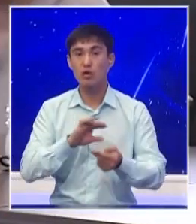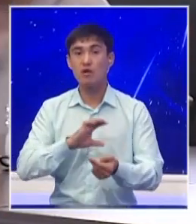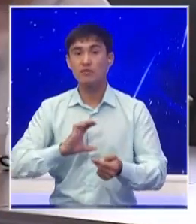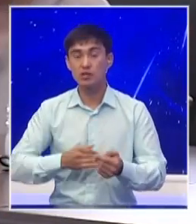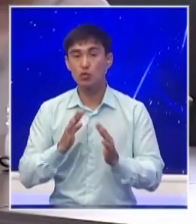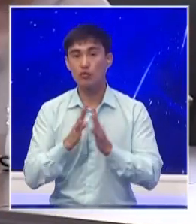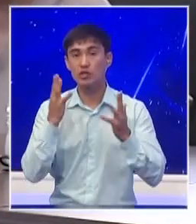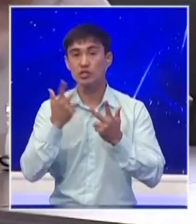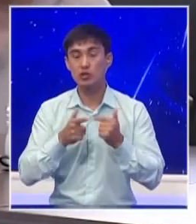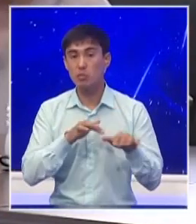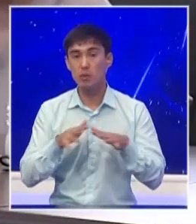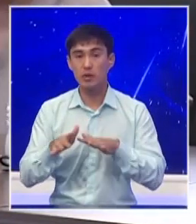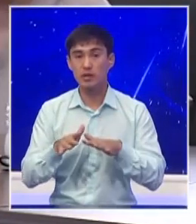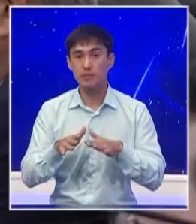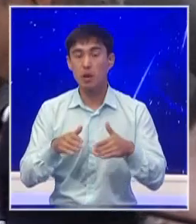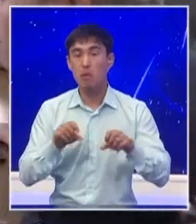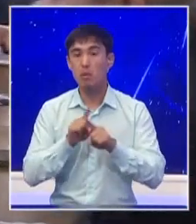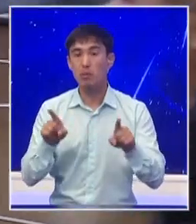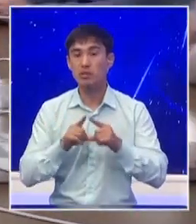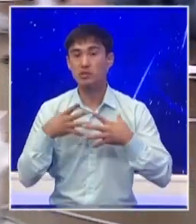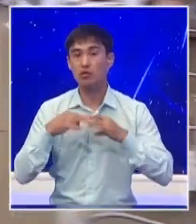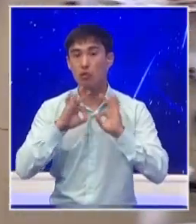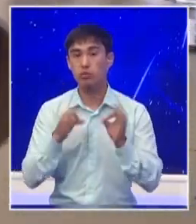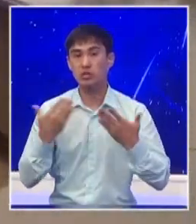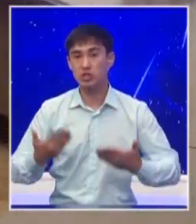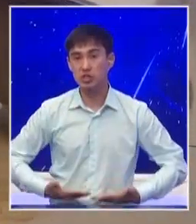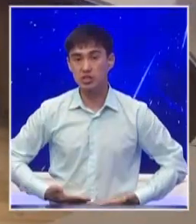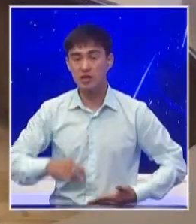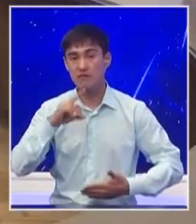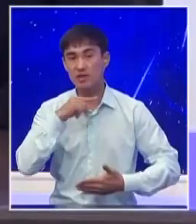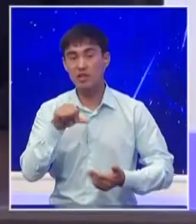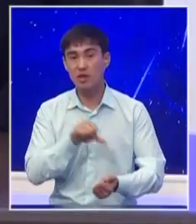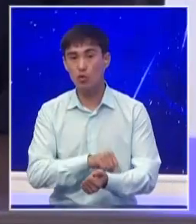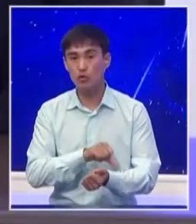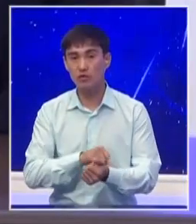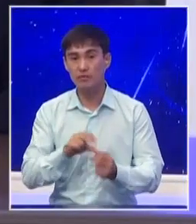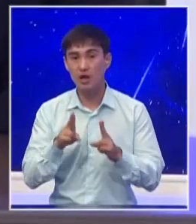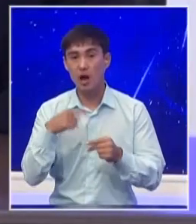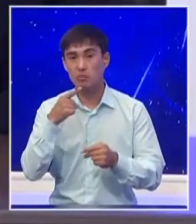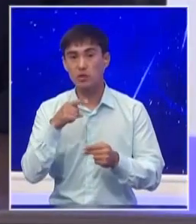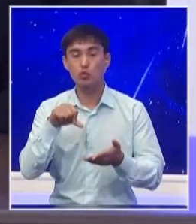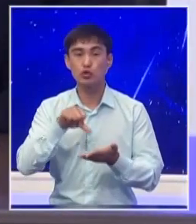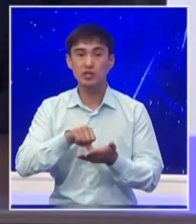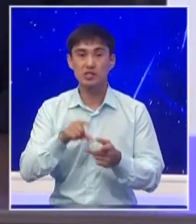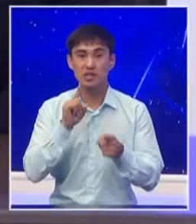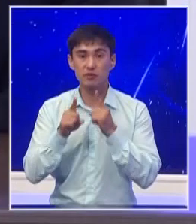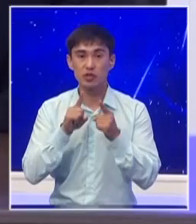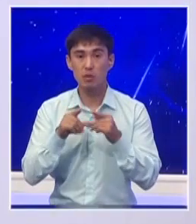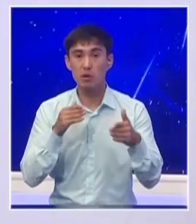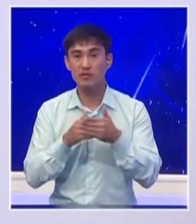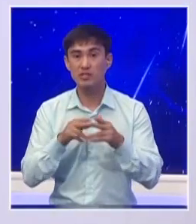частности, увеличить число мероприятий по пропаганде здорового образа жизни и вреда наркотиков. Как отметили участники